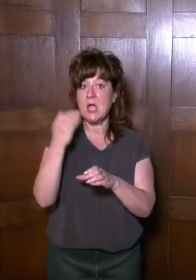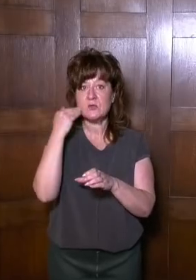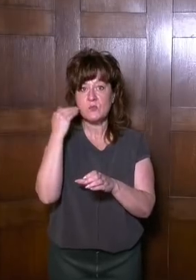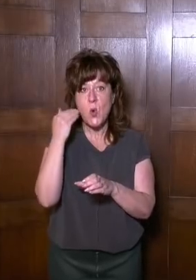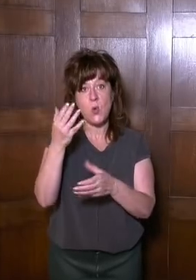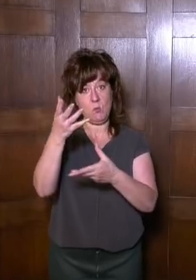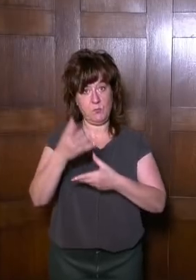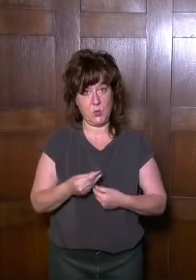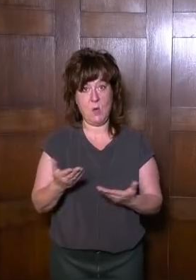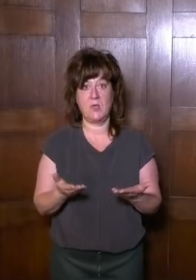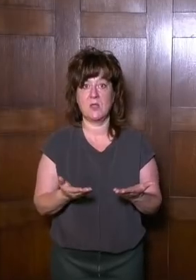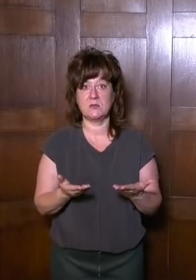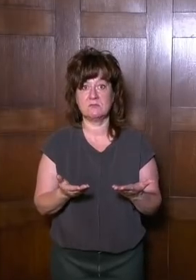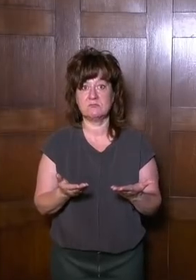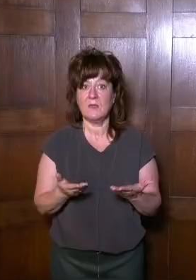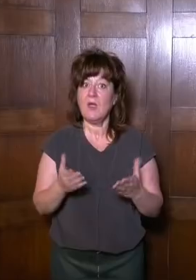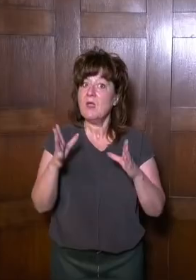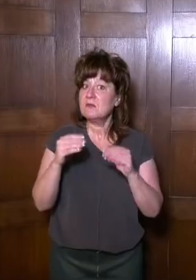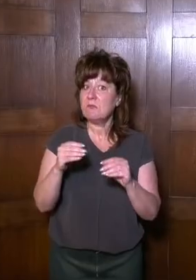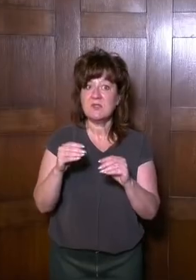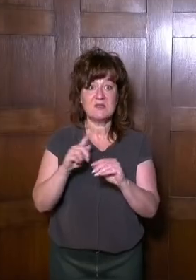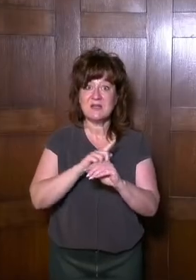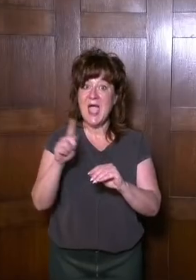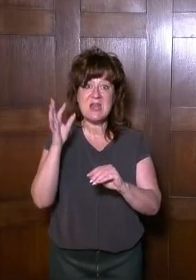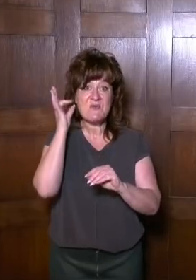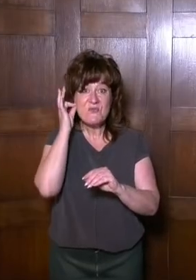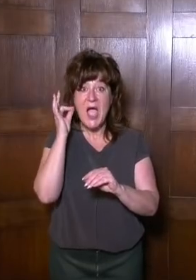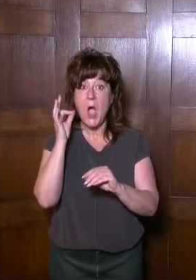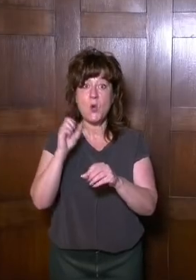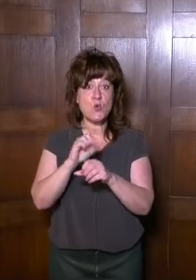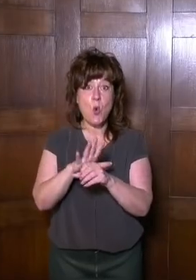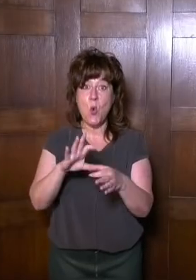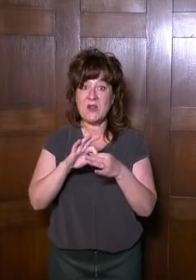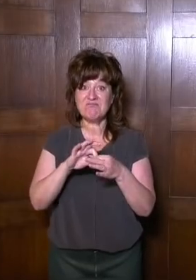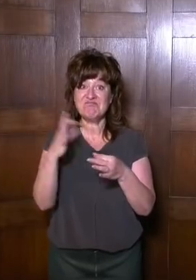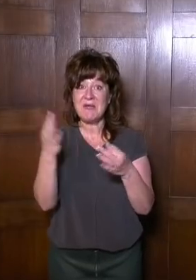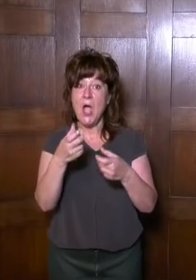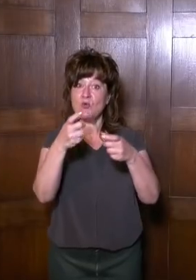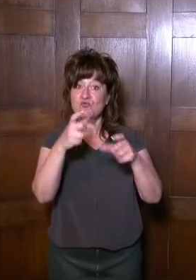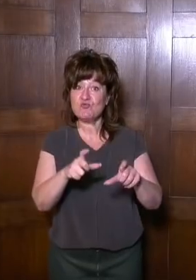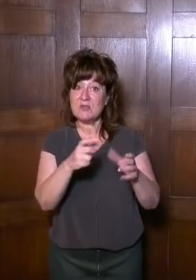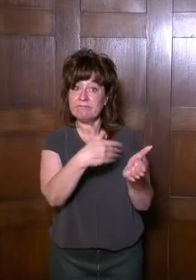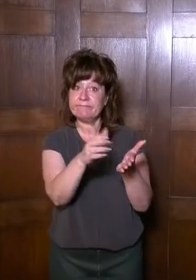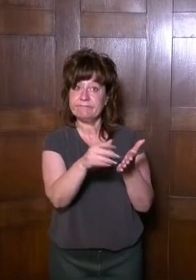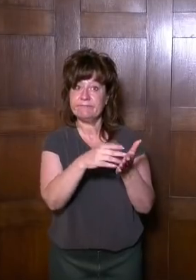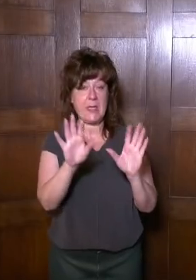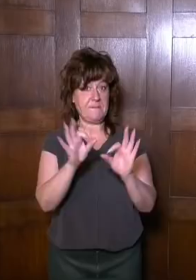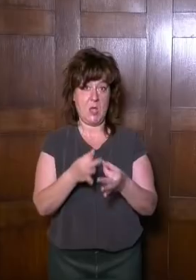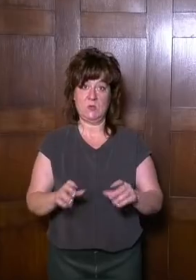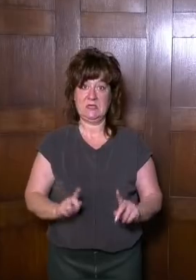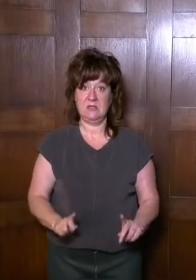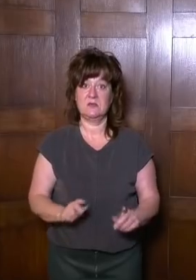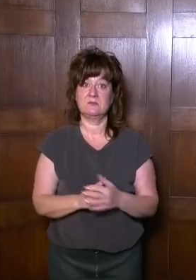werden konnten, sodass dann also auch wirklich keine Frau, die in Zeiten von Corona Schutz suchte, auch abgewiesen werden musste.